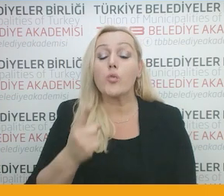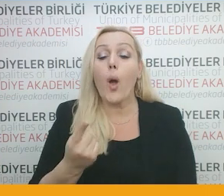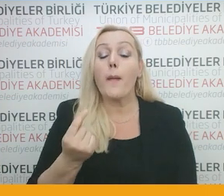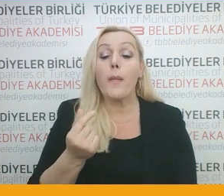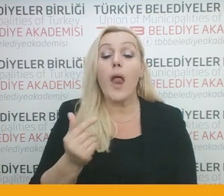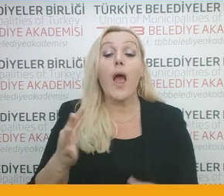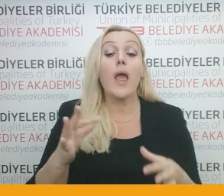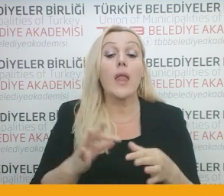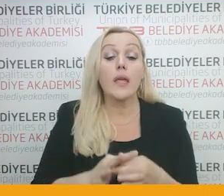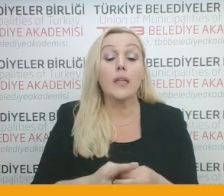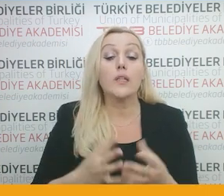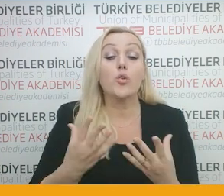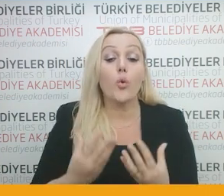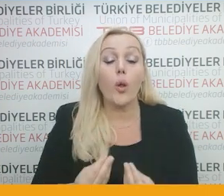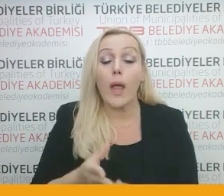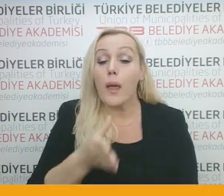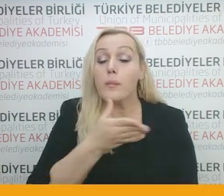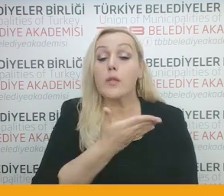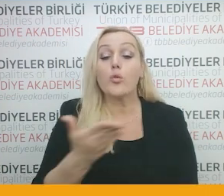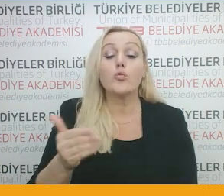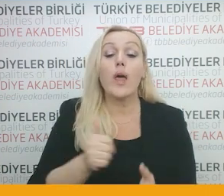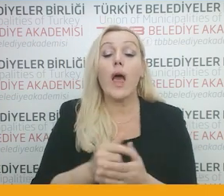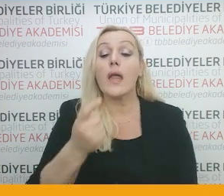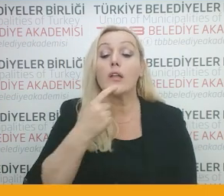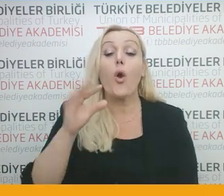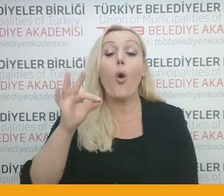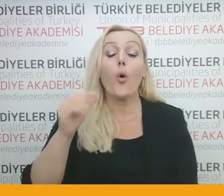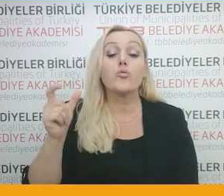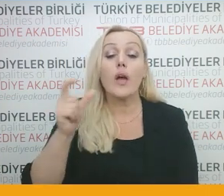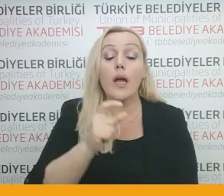sınırlarla ilgili biliyorsunuz her yıl Ocak ayında